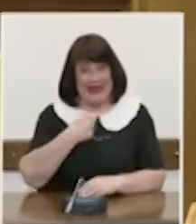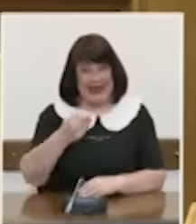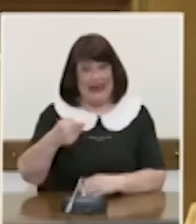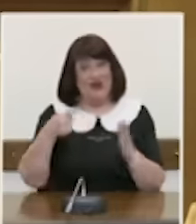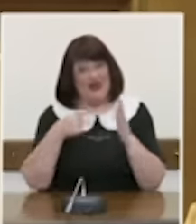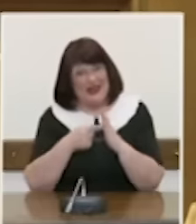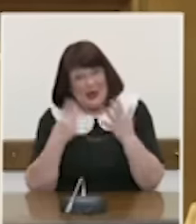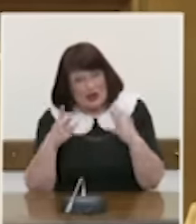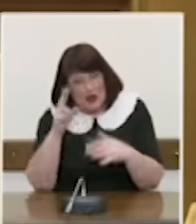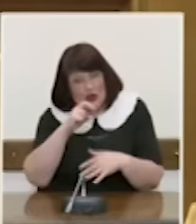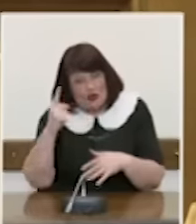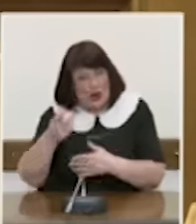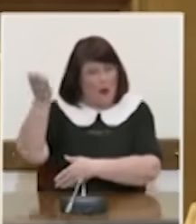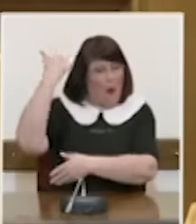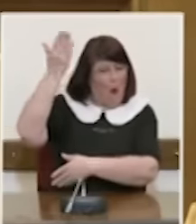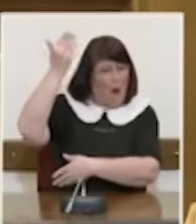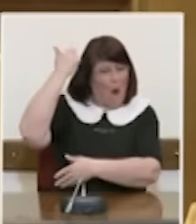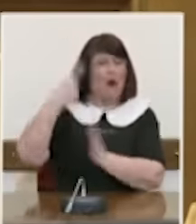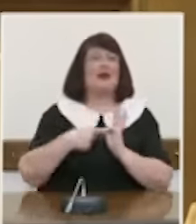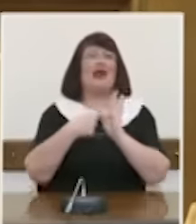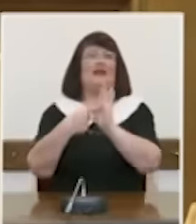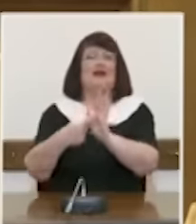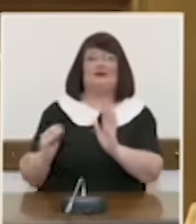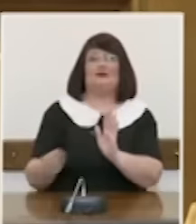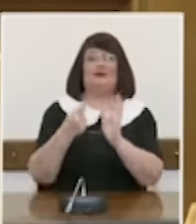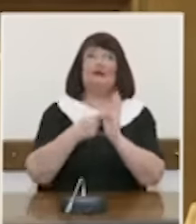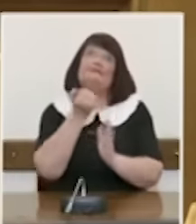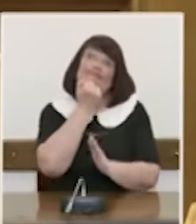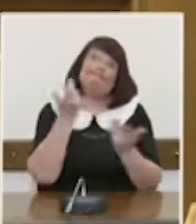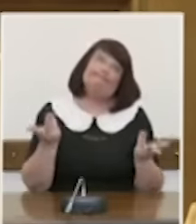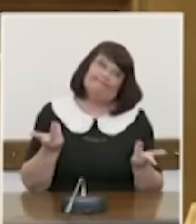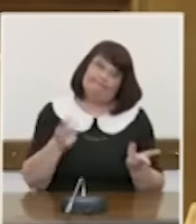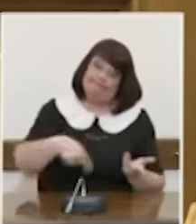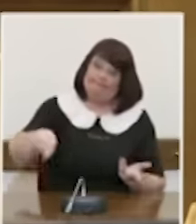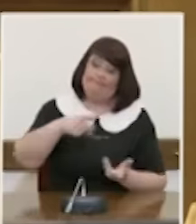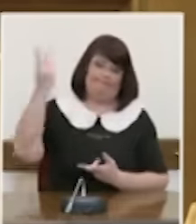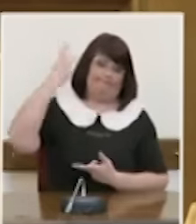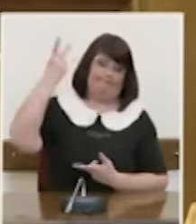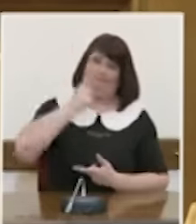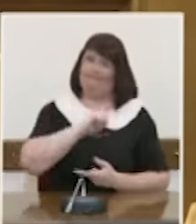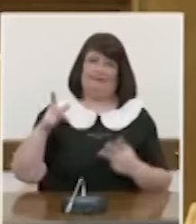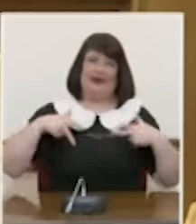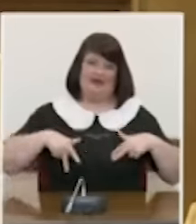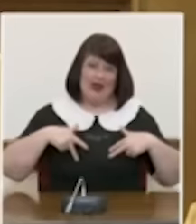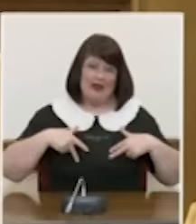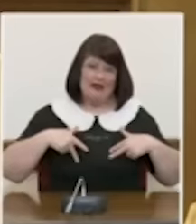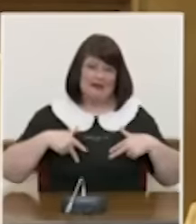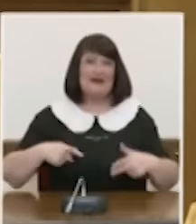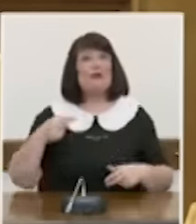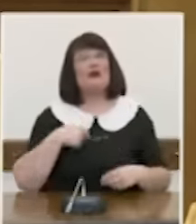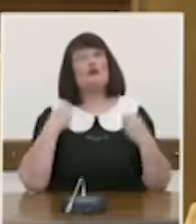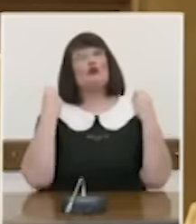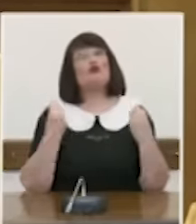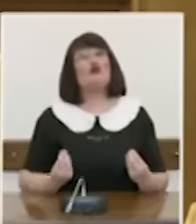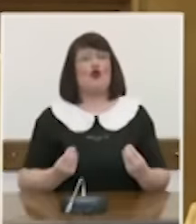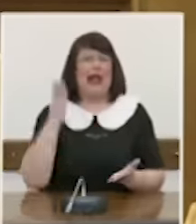1821, για να δείξετε ότι έκαναν λάθος οι άλλοι που σας κατηγορούν και τελικά είμαστε καλύτερα από το μέσο